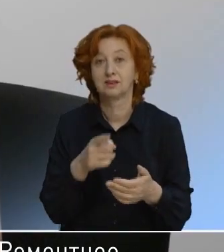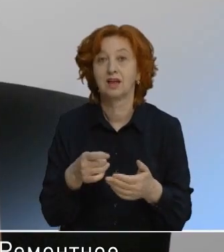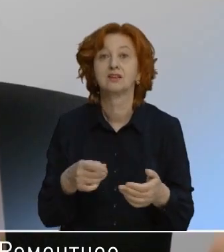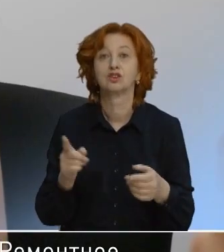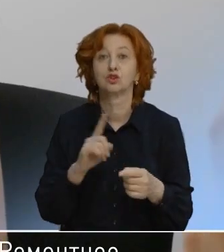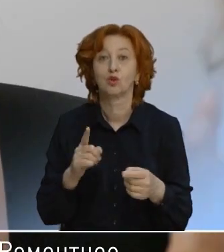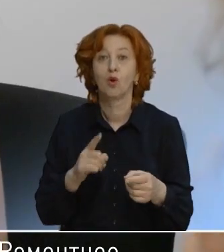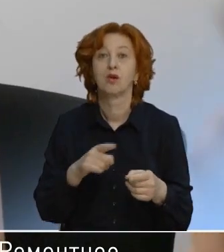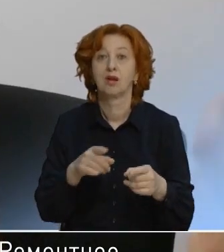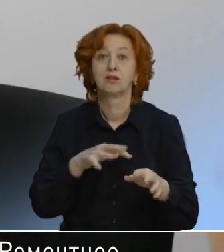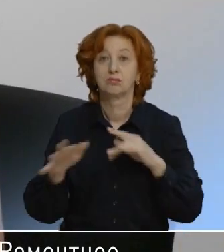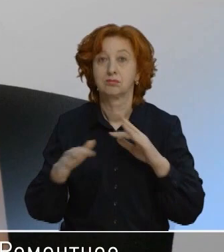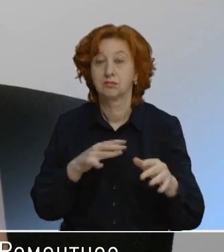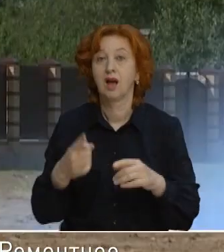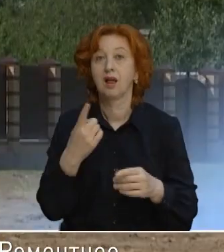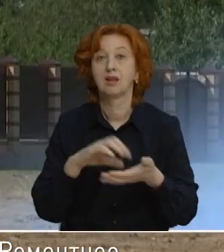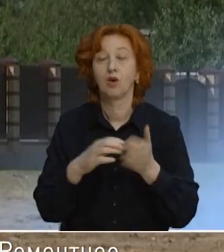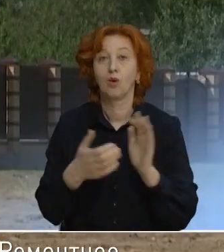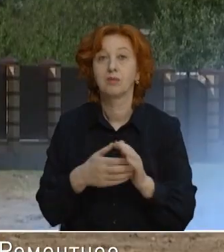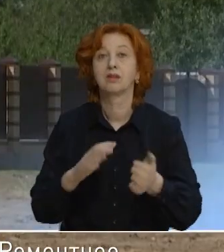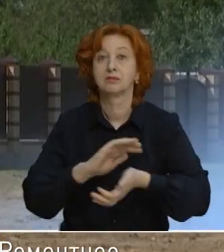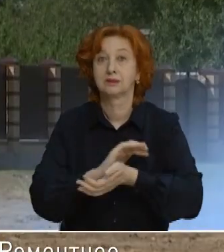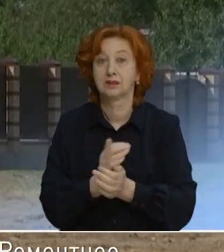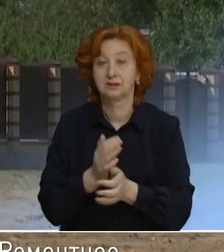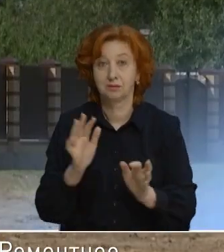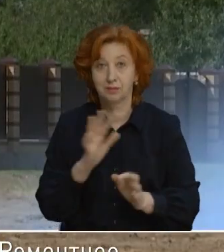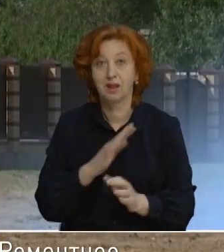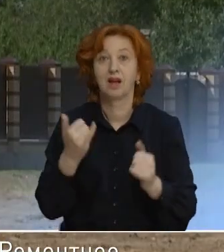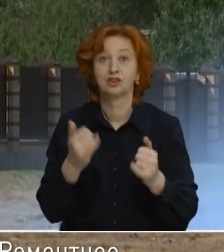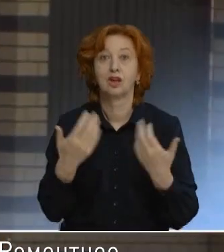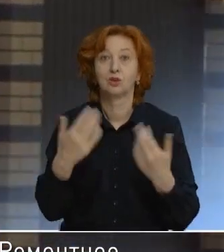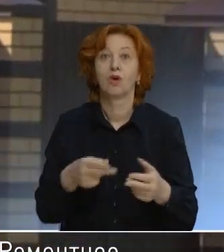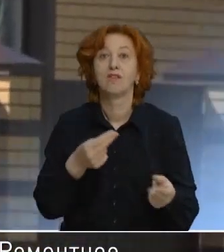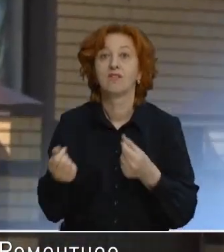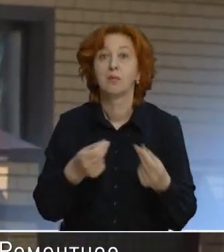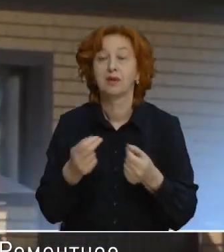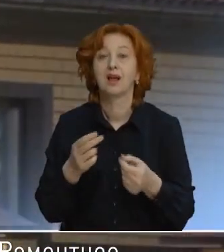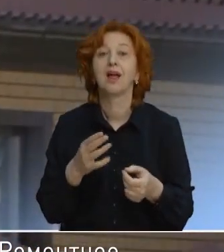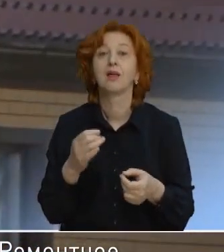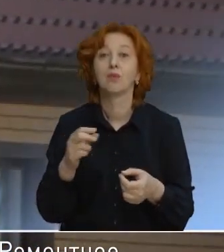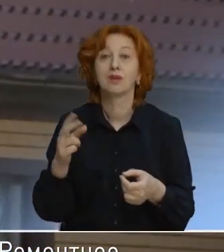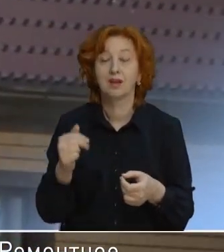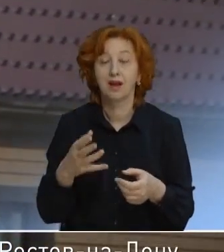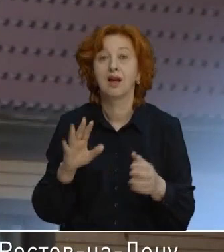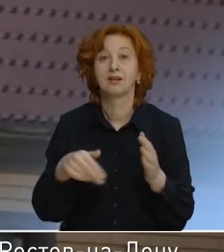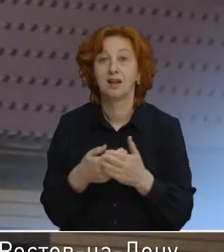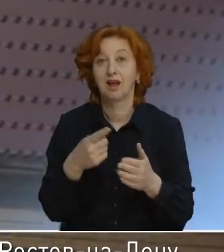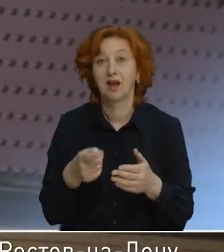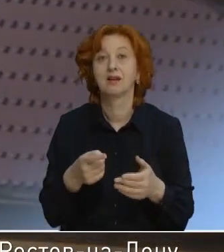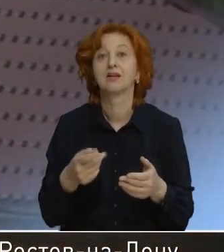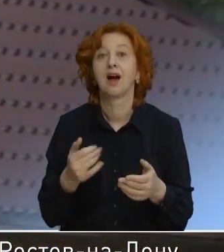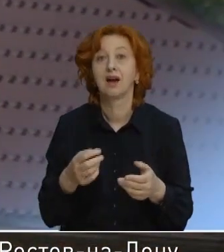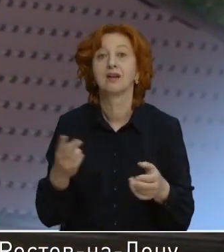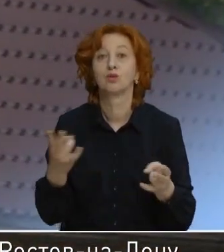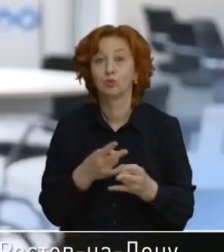придется ютиться вчетвером в однокомнатной квартире. Они заселятся в новый дом, выплачивая ипотеку под низкий процент. Дом в Батайске почти готов